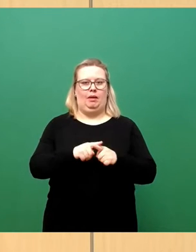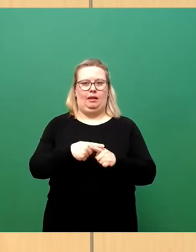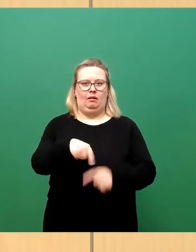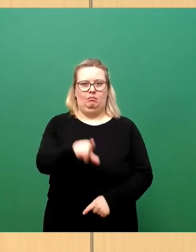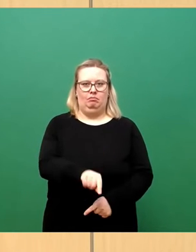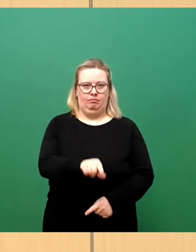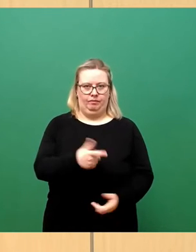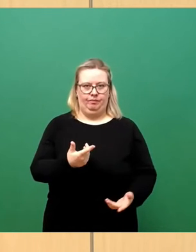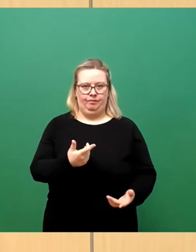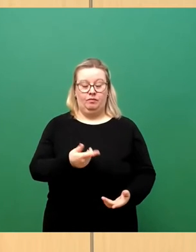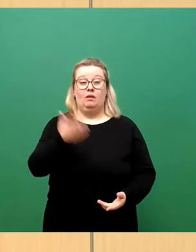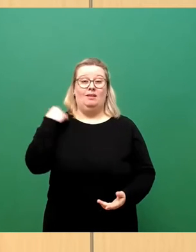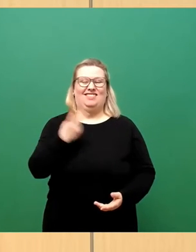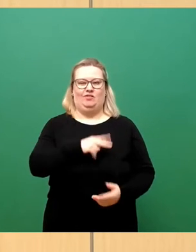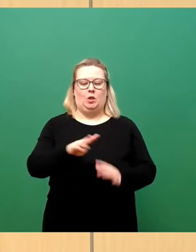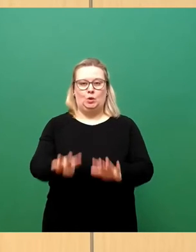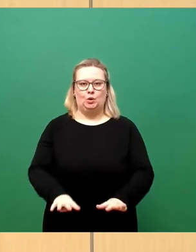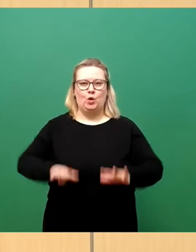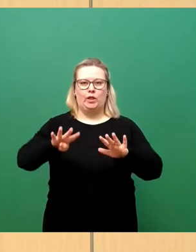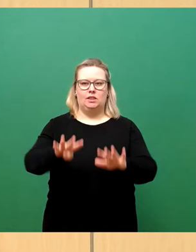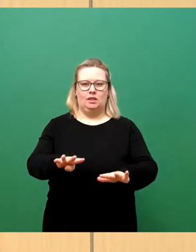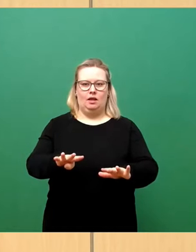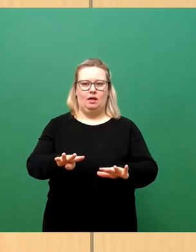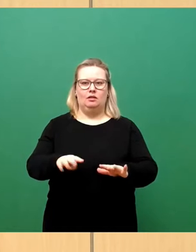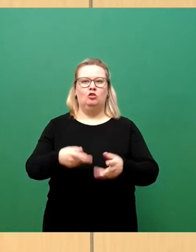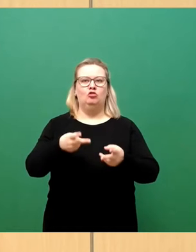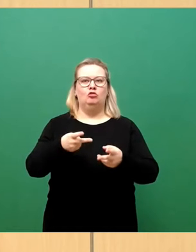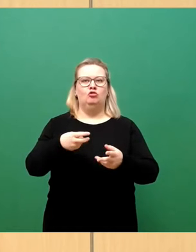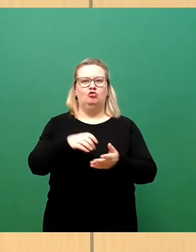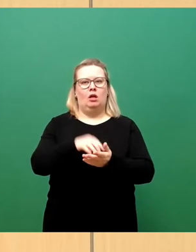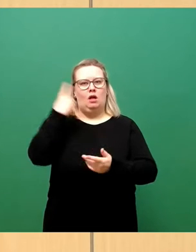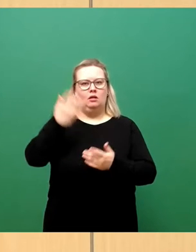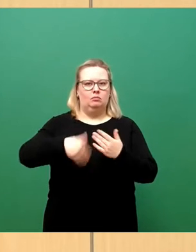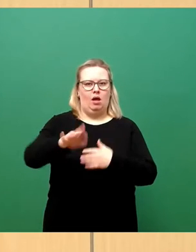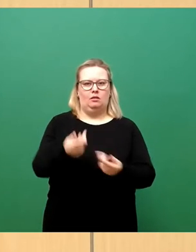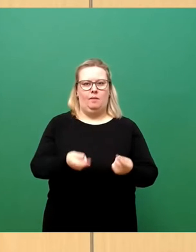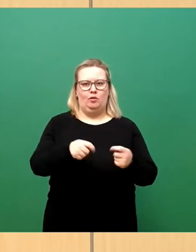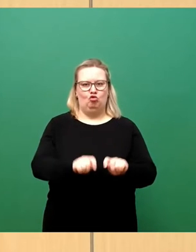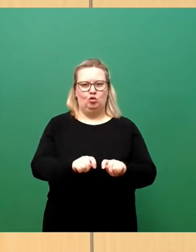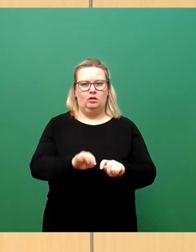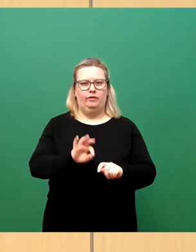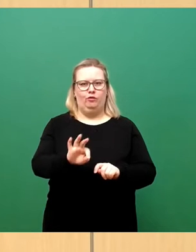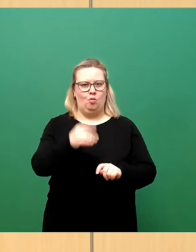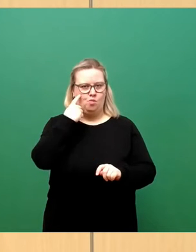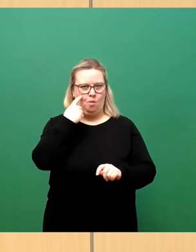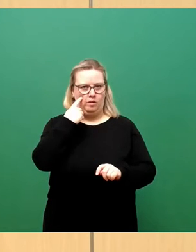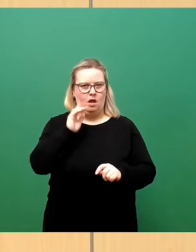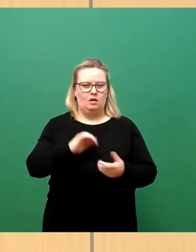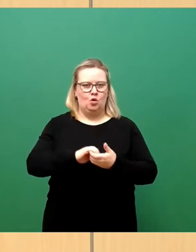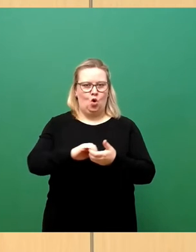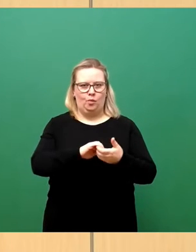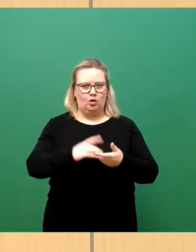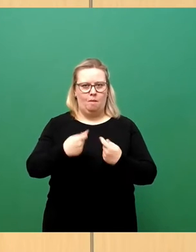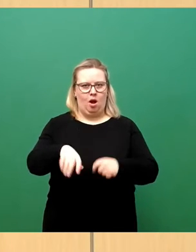es 2019 einen Beschluss der damaligen Stadtratsmehrheit für das derzeit geltende kooperative